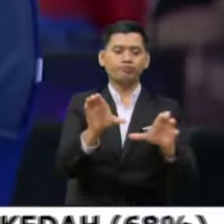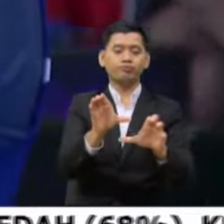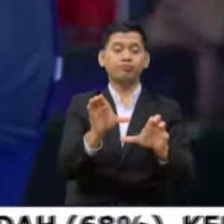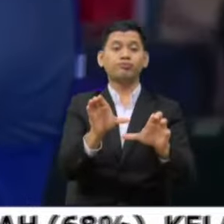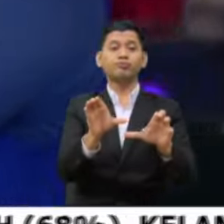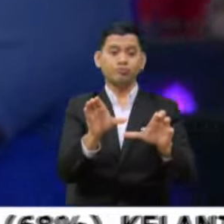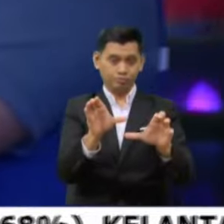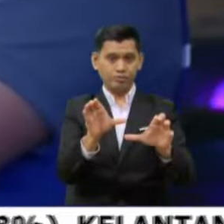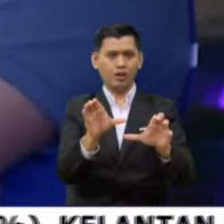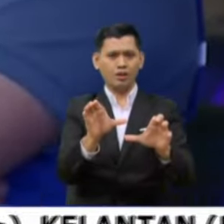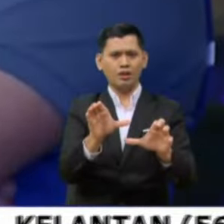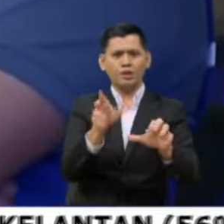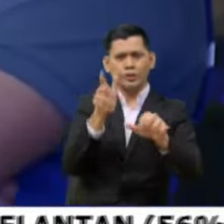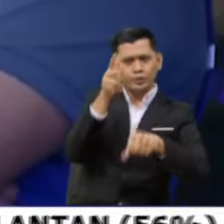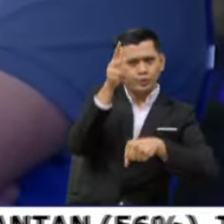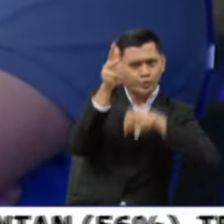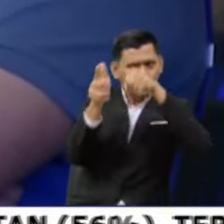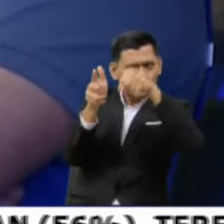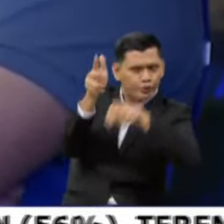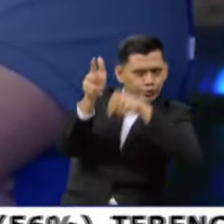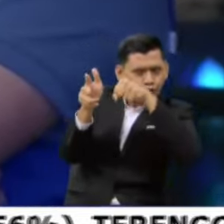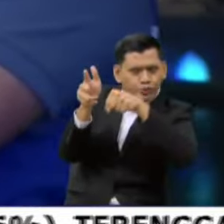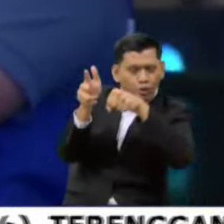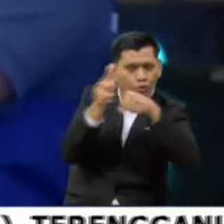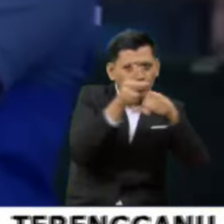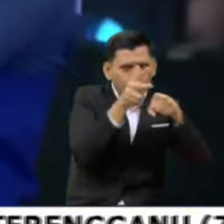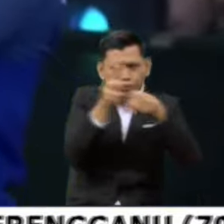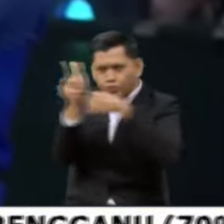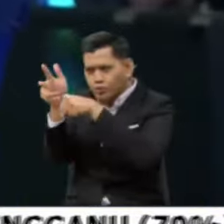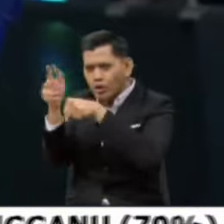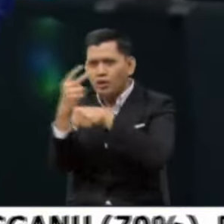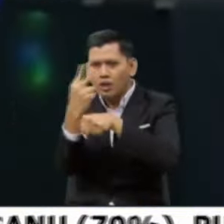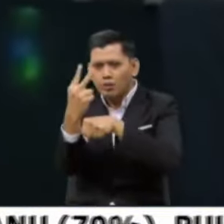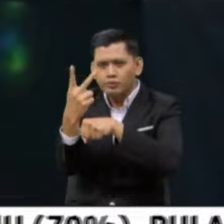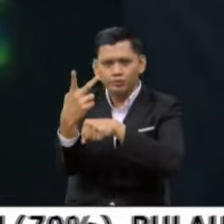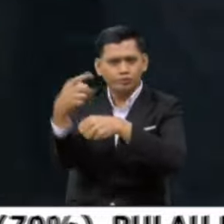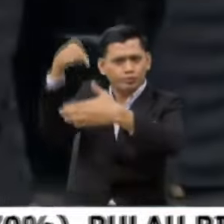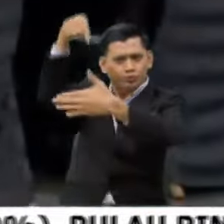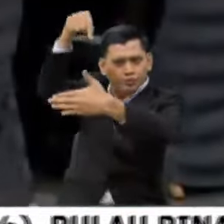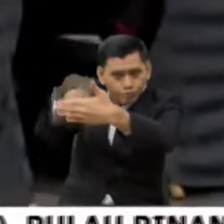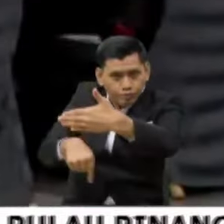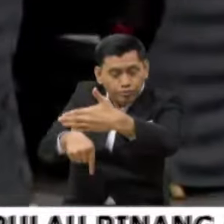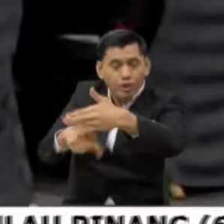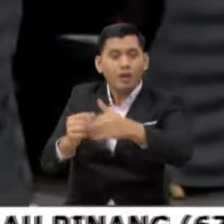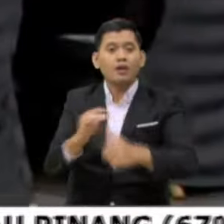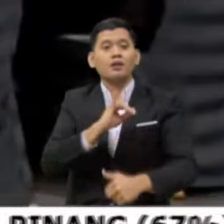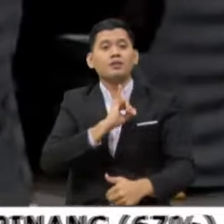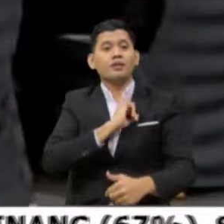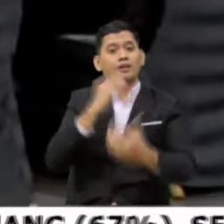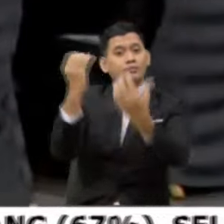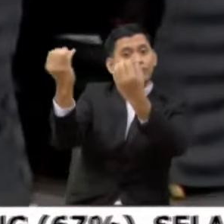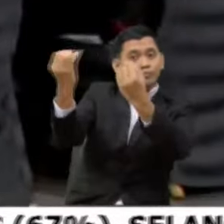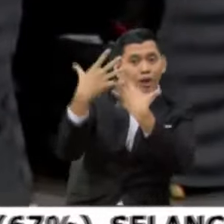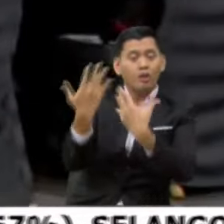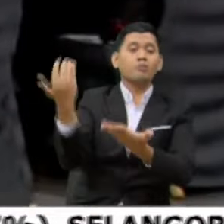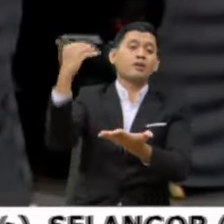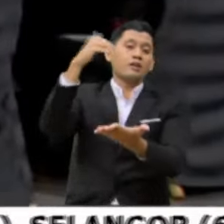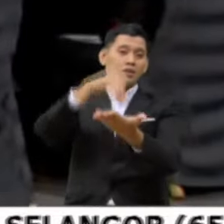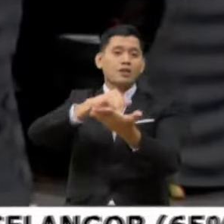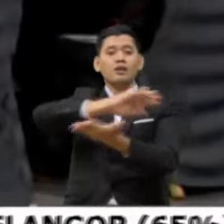liputan secara menyeluruh dan juga terperinci. Saya maklumkan juga